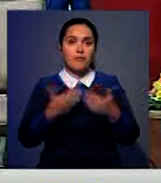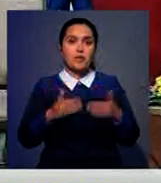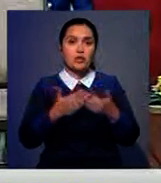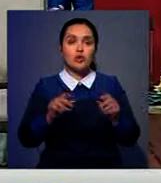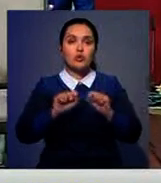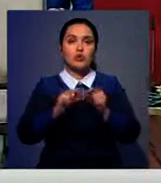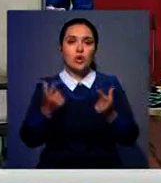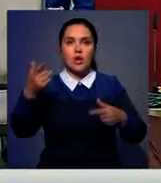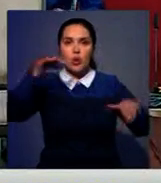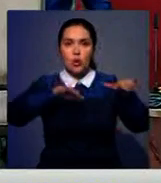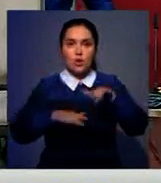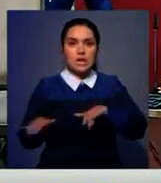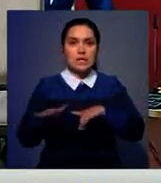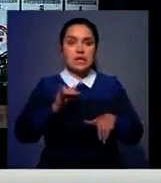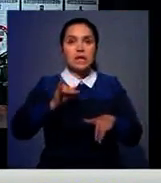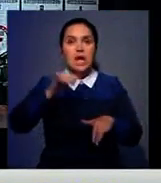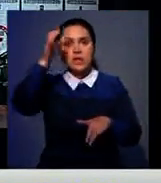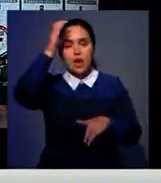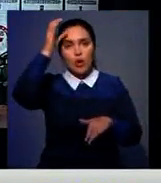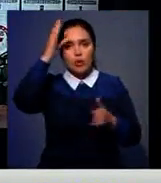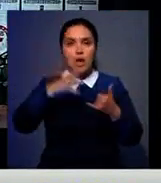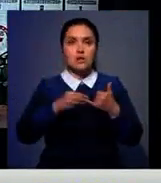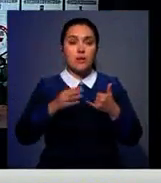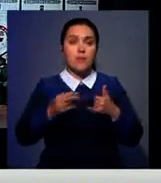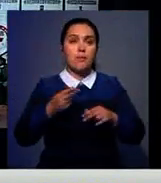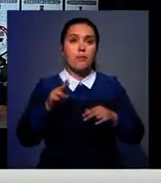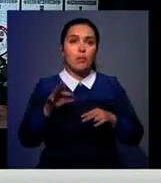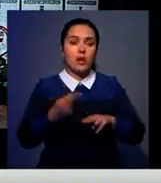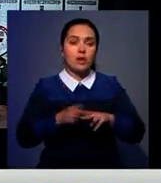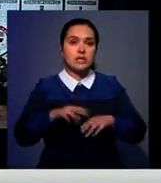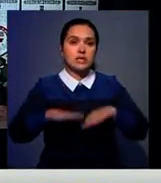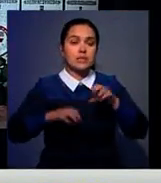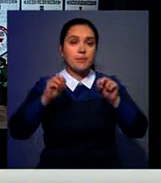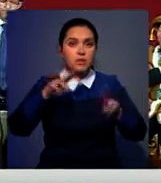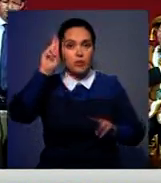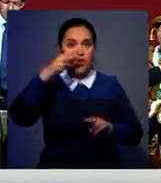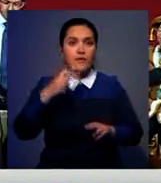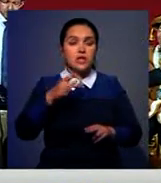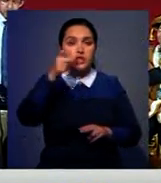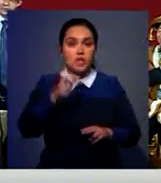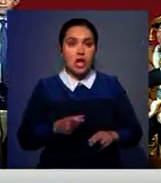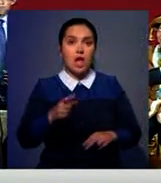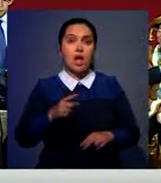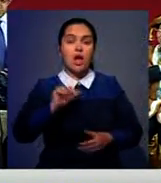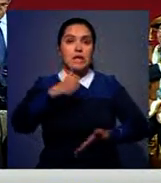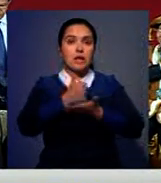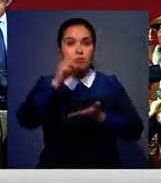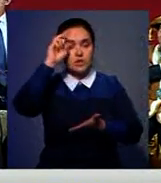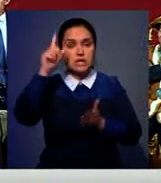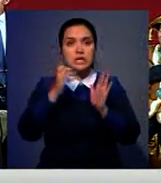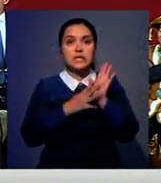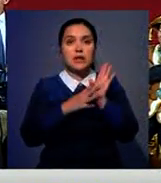школы горного дела и наук о земле. По этой специальности обучались 20 человек. Первый президент отметил, что за 9 лет